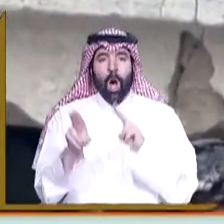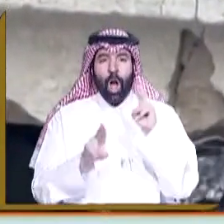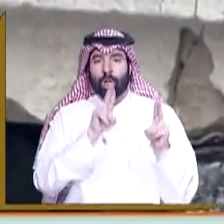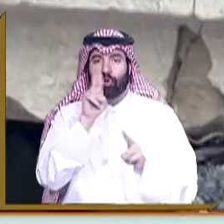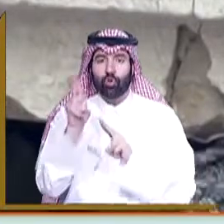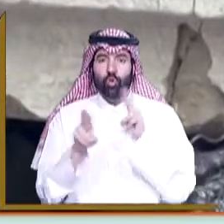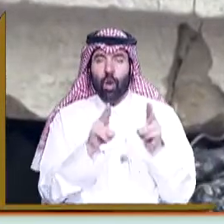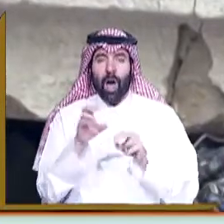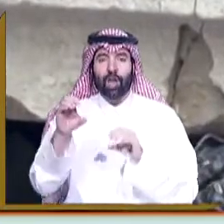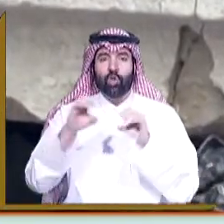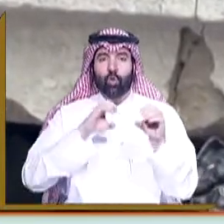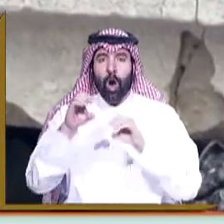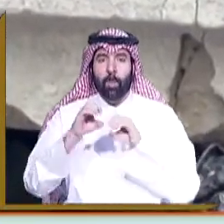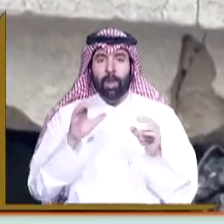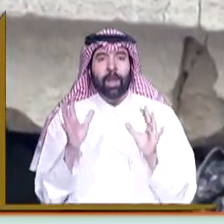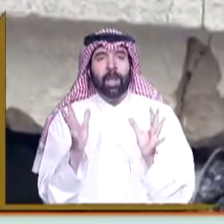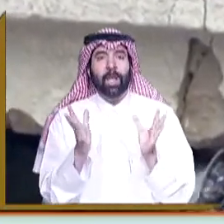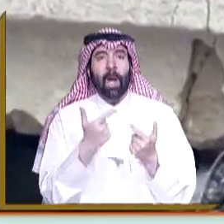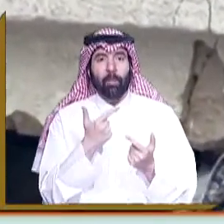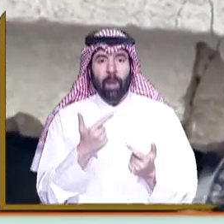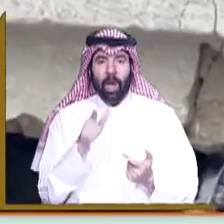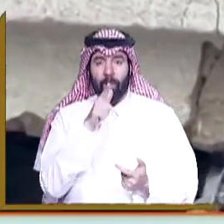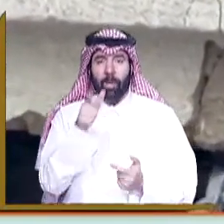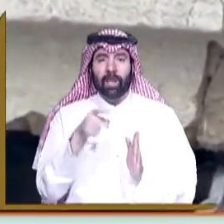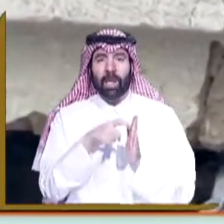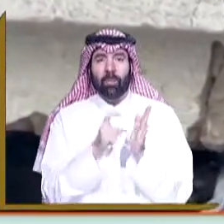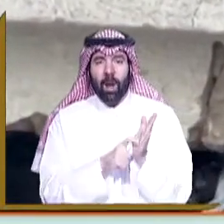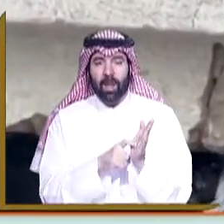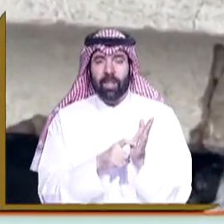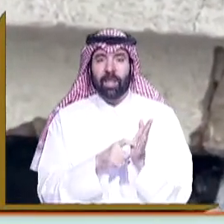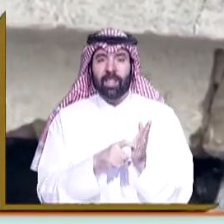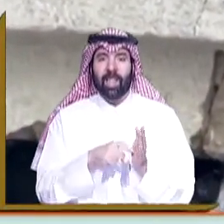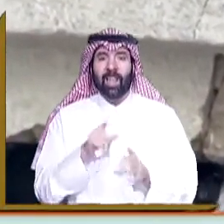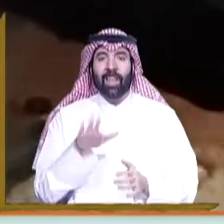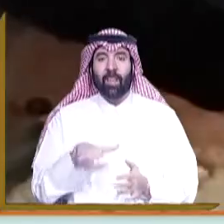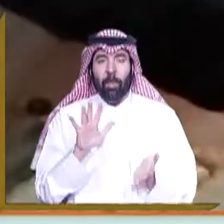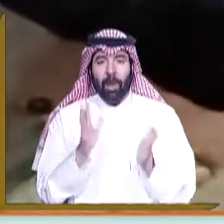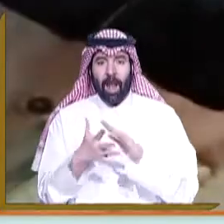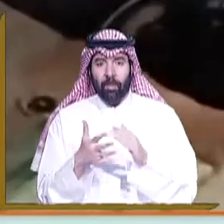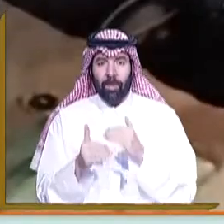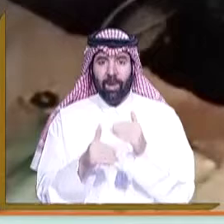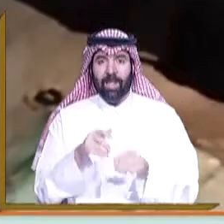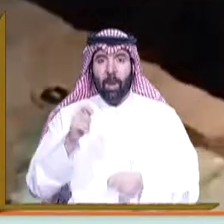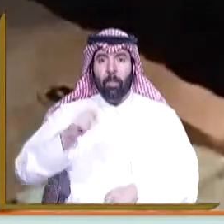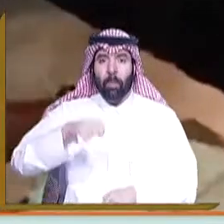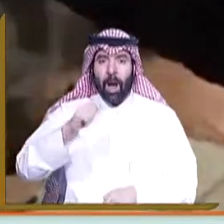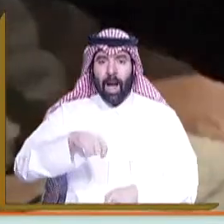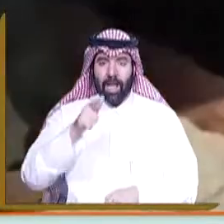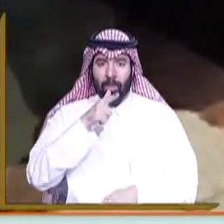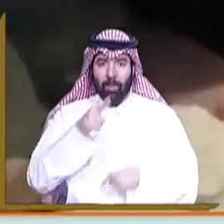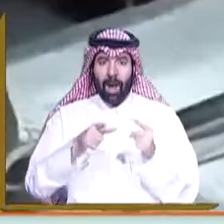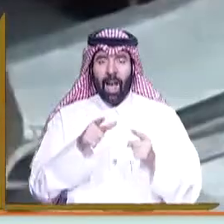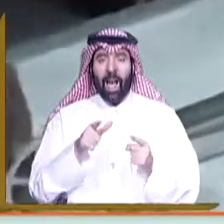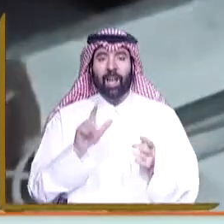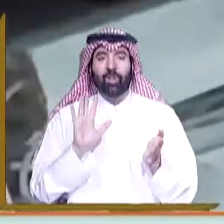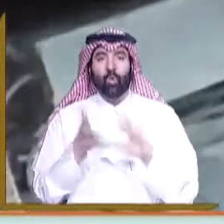ينتظر إجابة: كم جريمة حرب بمقتضى النظام الأساسي للمحكمة الجنائية